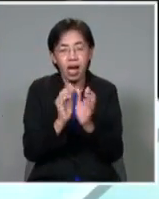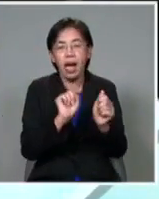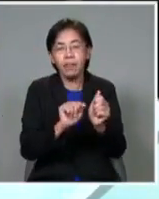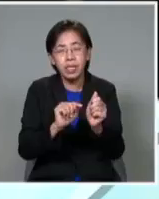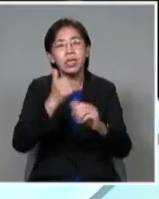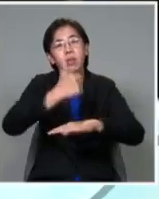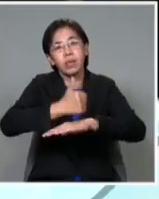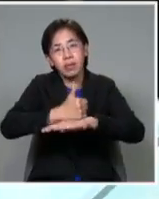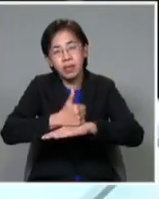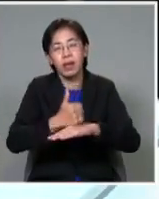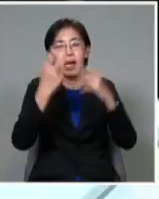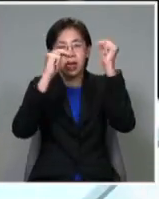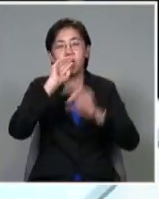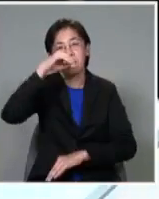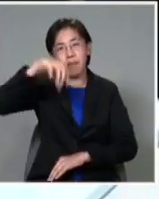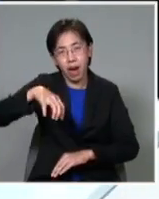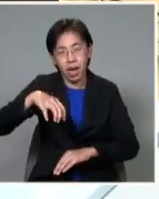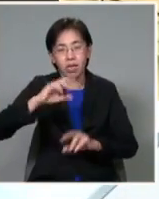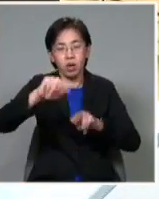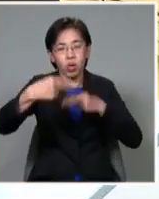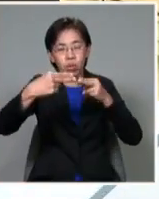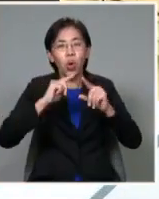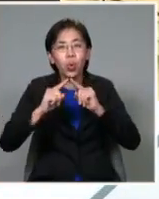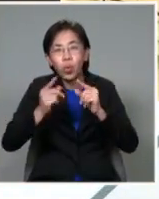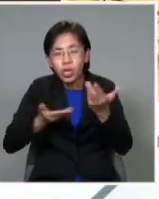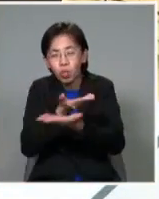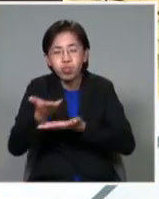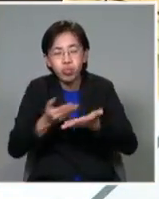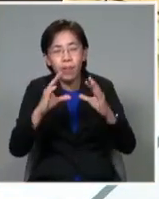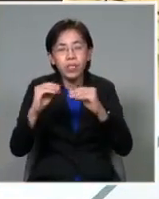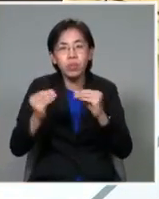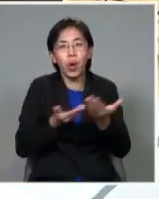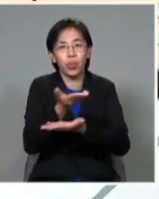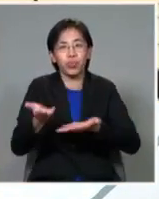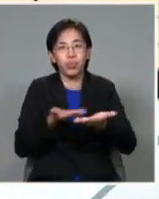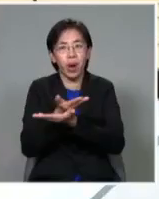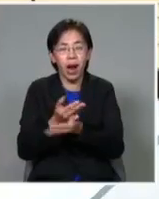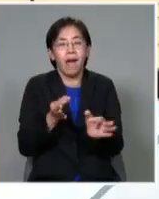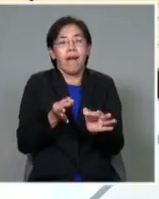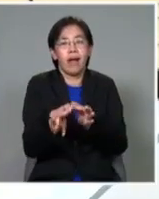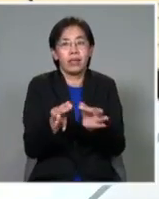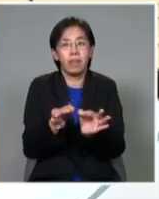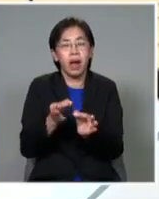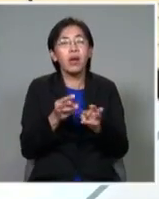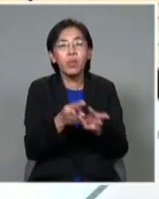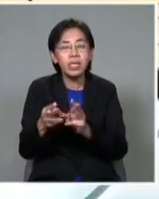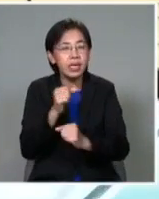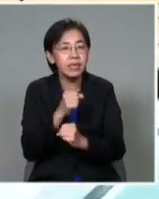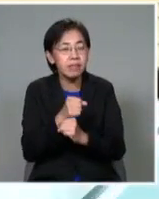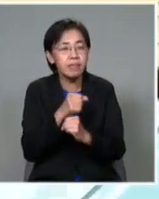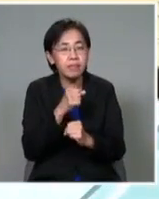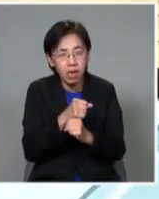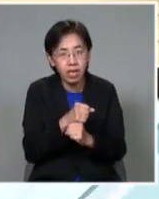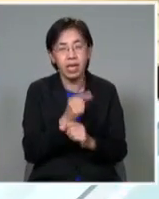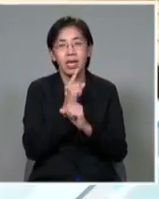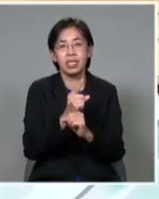นายกเทศมนตรีถ่ายระบบวีดีโอทางไกลหรือว่า Video Conferenceนั่นเองนะครับเพื่อชี้แจงแนวทางปฏิบัติหน้าที่